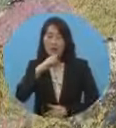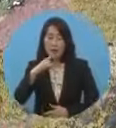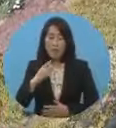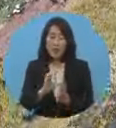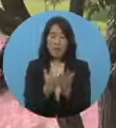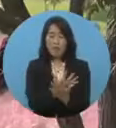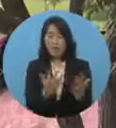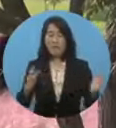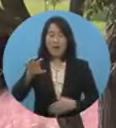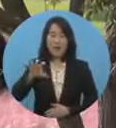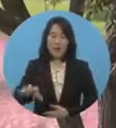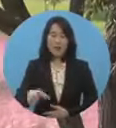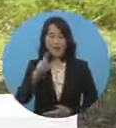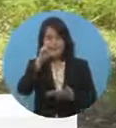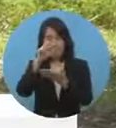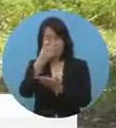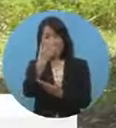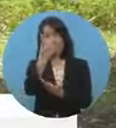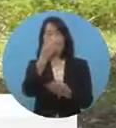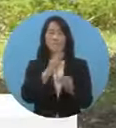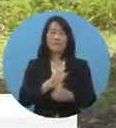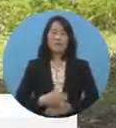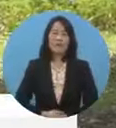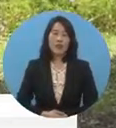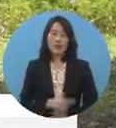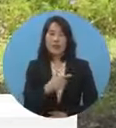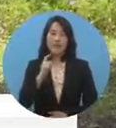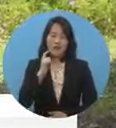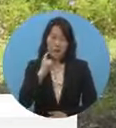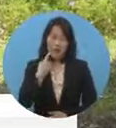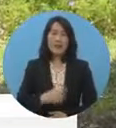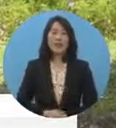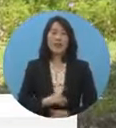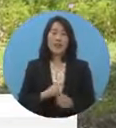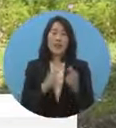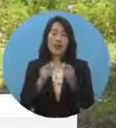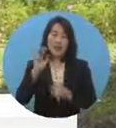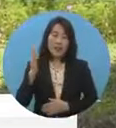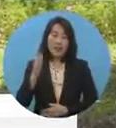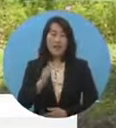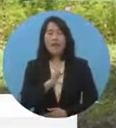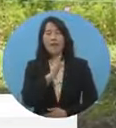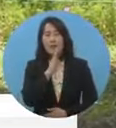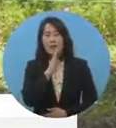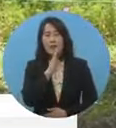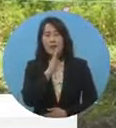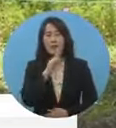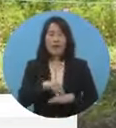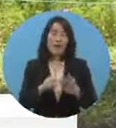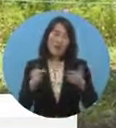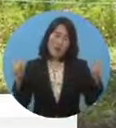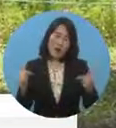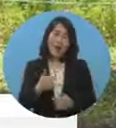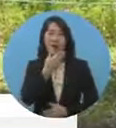인생 # 틱이 가 한창입니다 너무 아름답고 이렇게 자연을 가까이 야지 있다는게 참 위안이